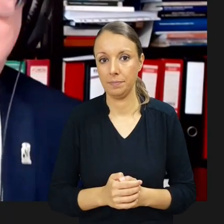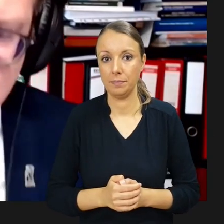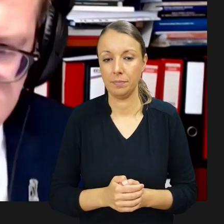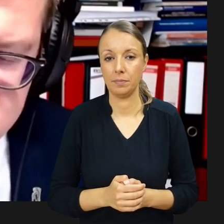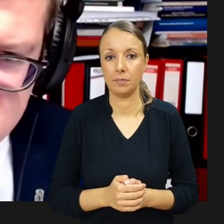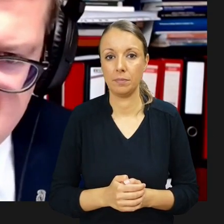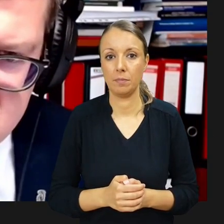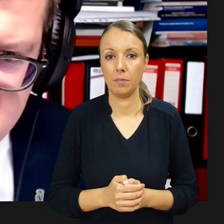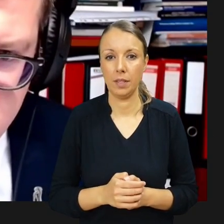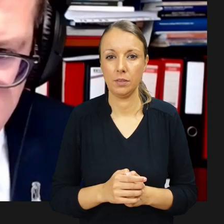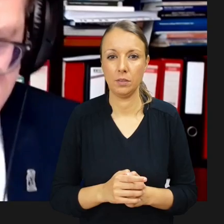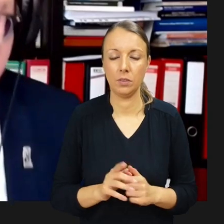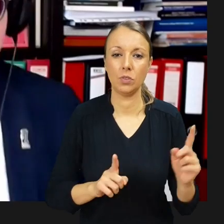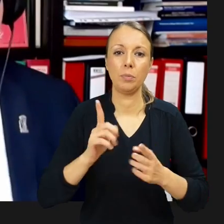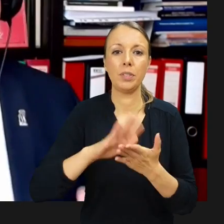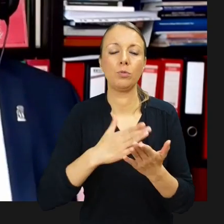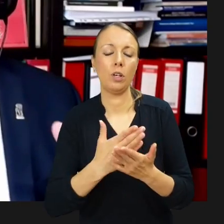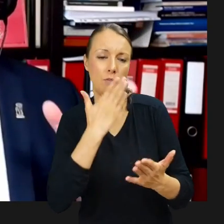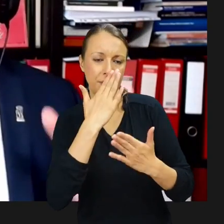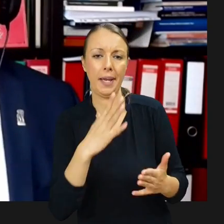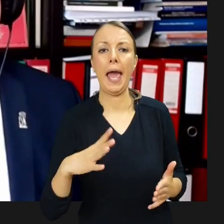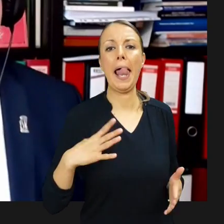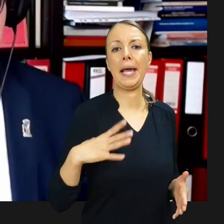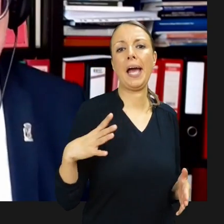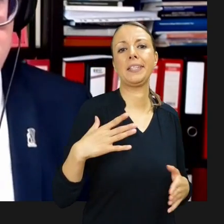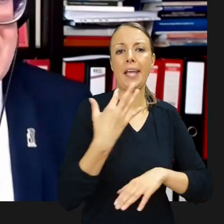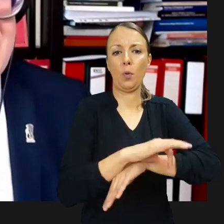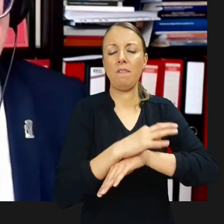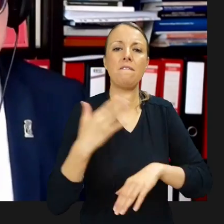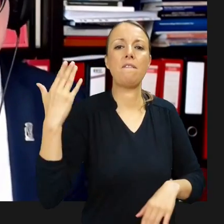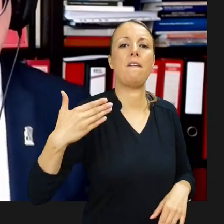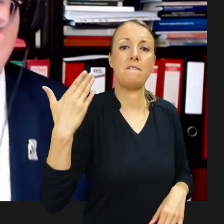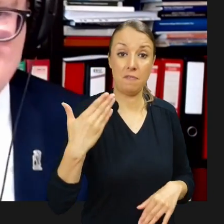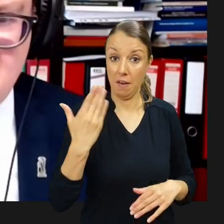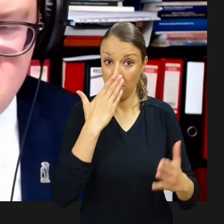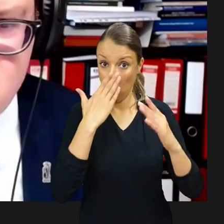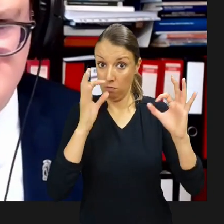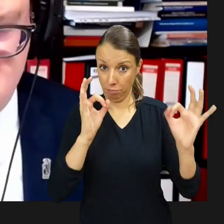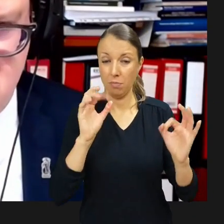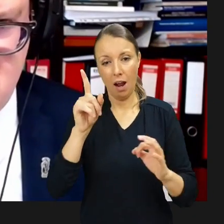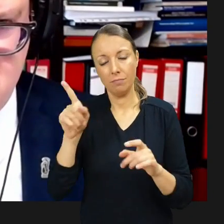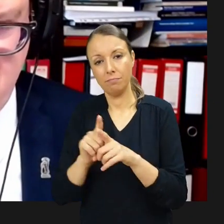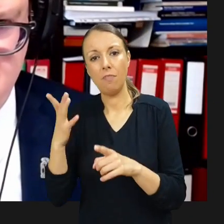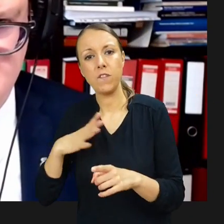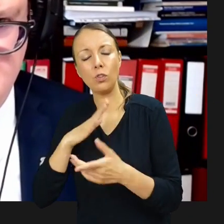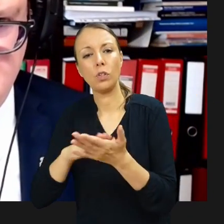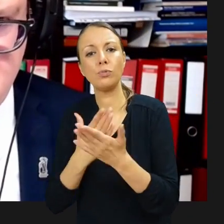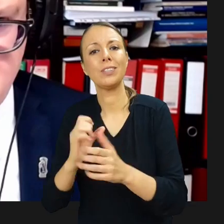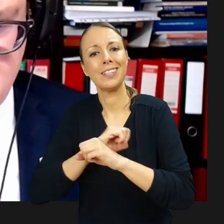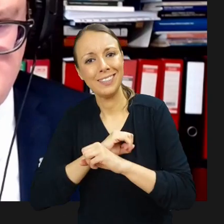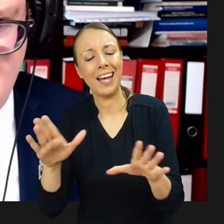takiej elegancji akademickiej, to warto wprowadzać dość takie proste i przyjazne reguły dochodzenia tych